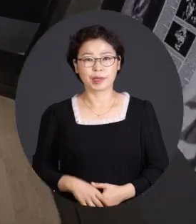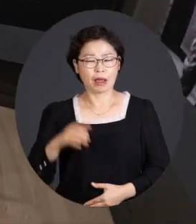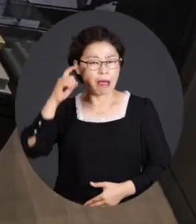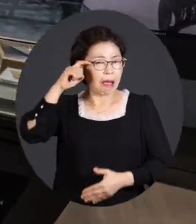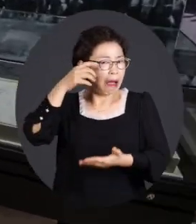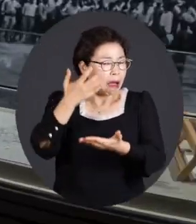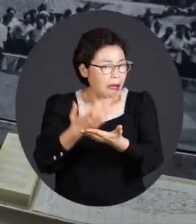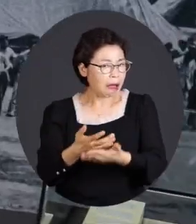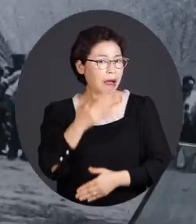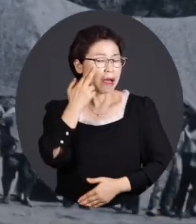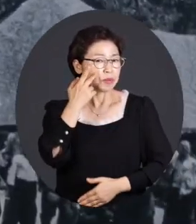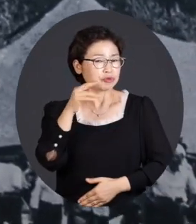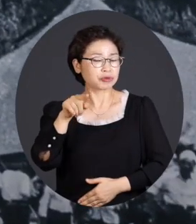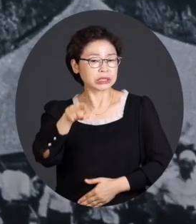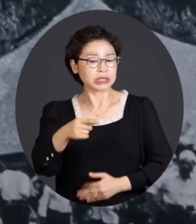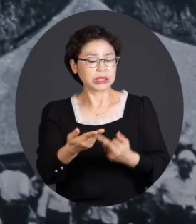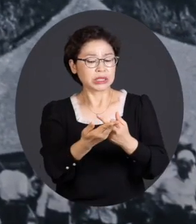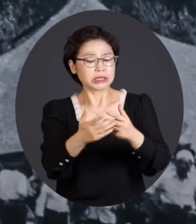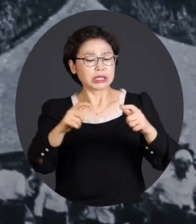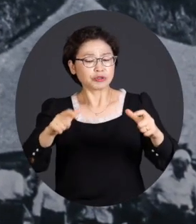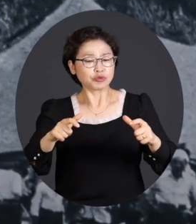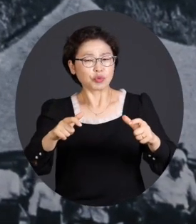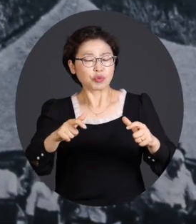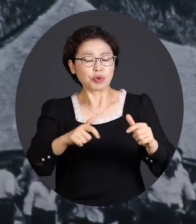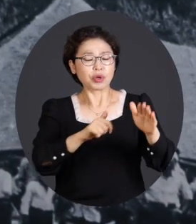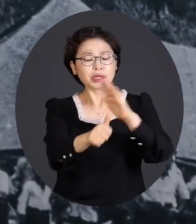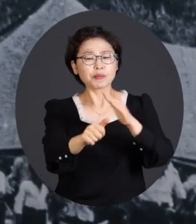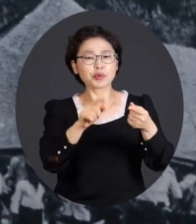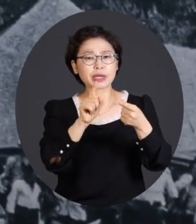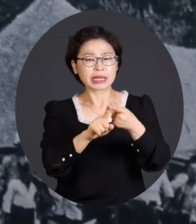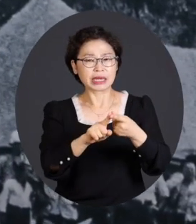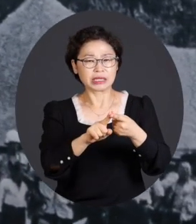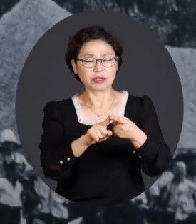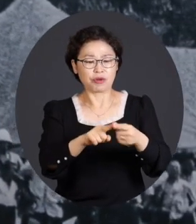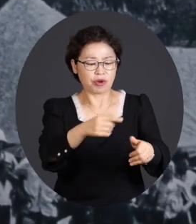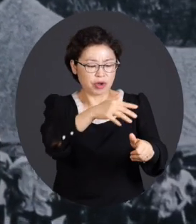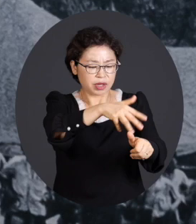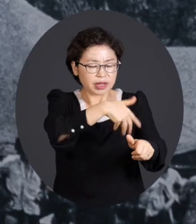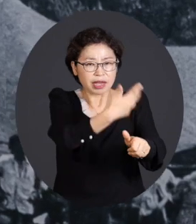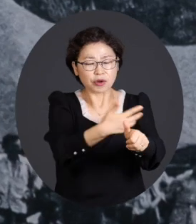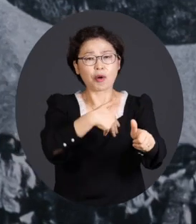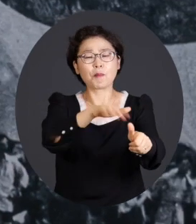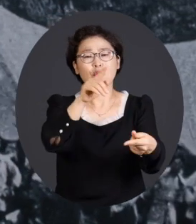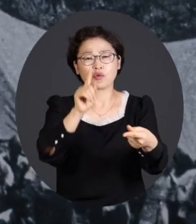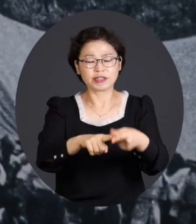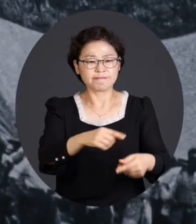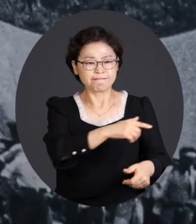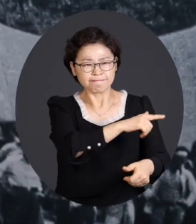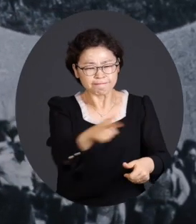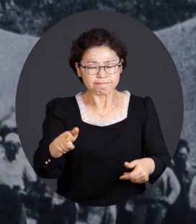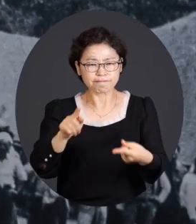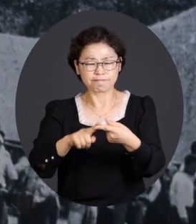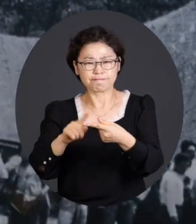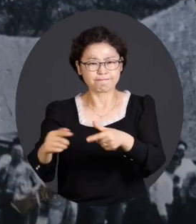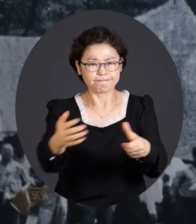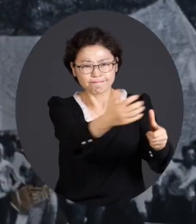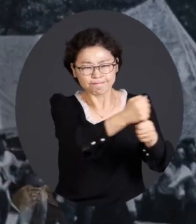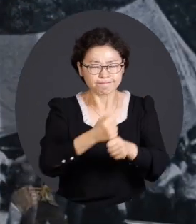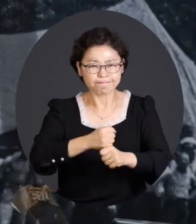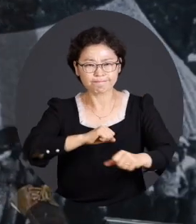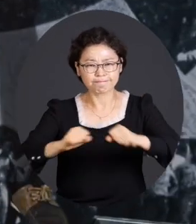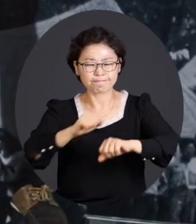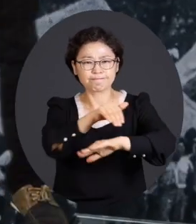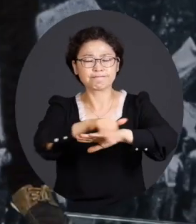충격을 받은 미군정은 이 제주지구 총사령관으로 브라운 대령을 파견하고 대대적인 검거 작전을 전개합니다.